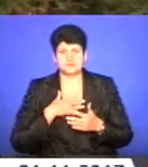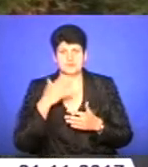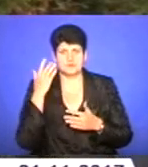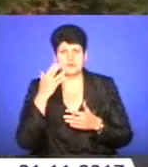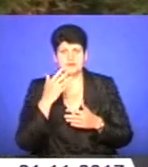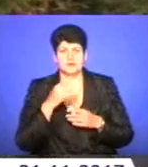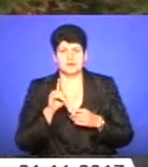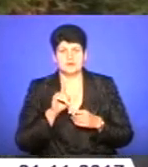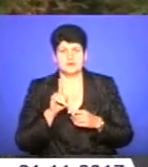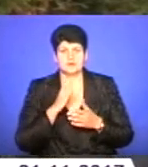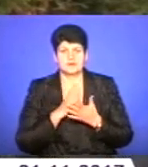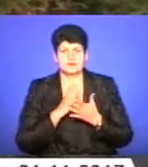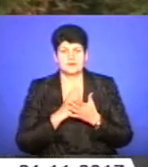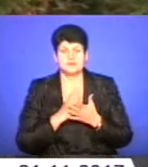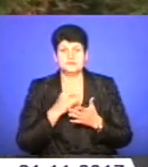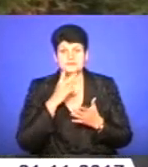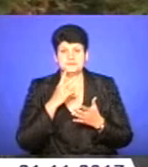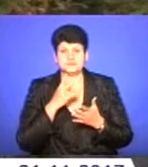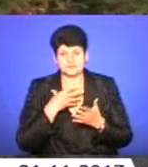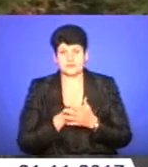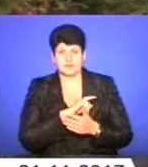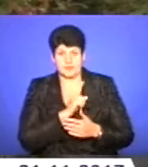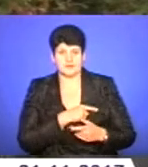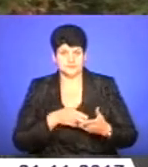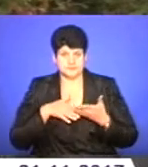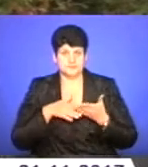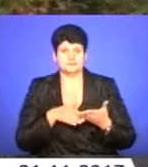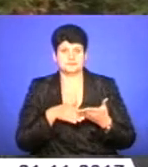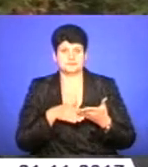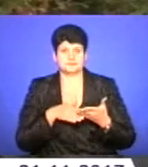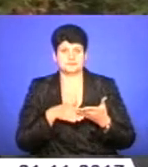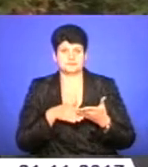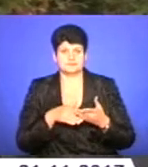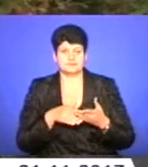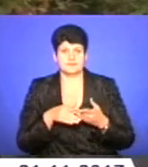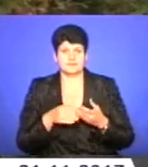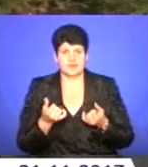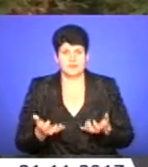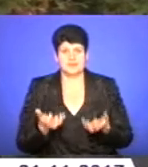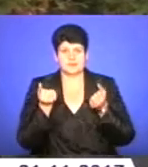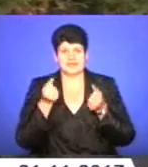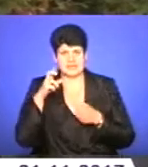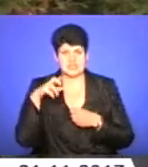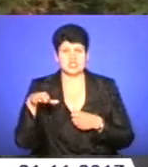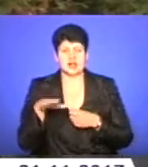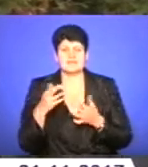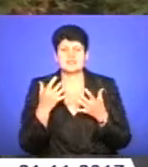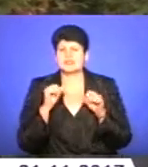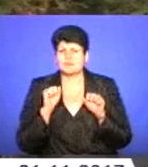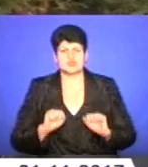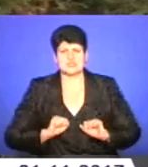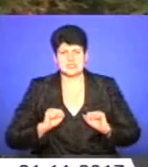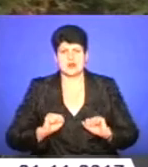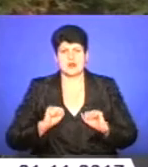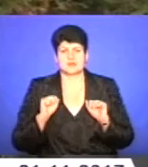має прикласти свої зусилля до єднання держави. І ми скільки можемо, скільки